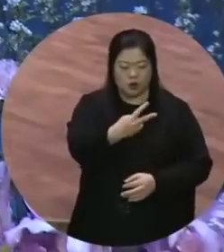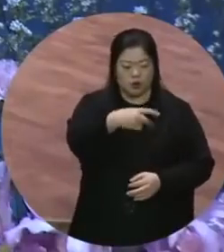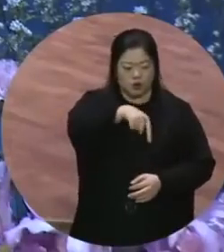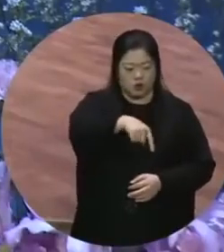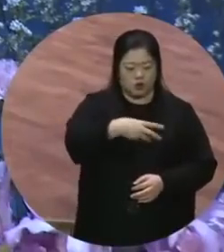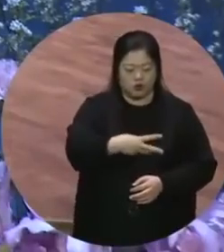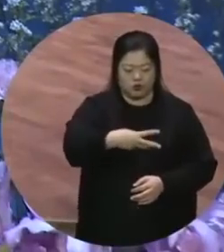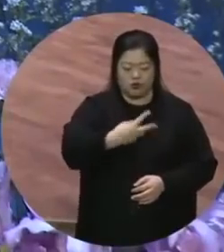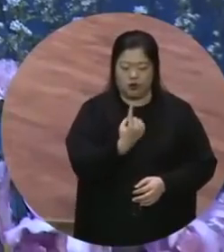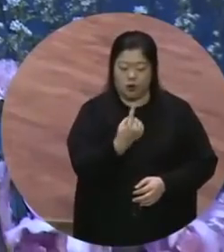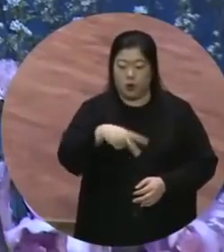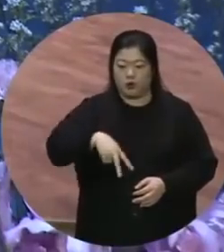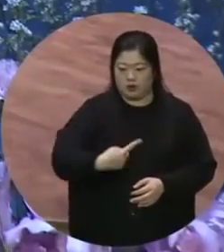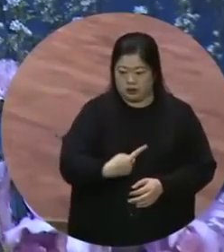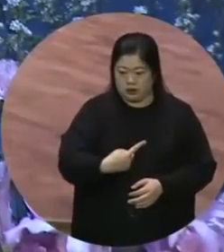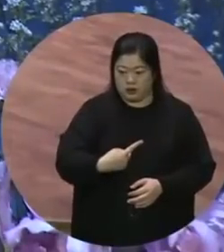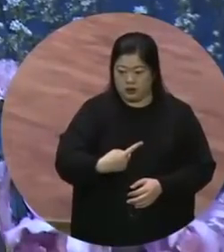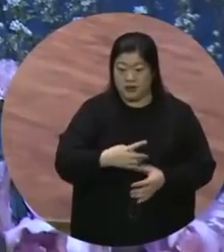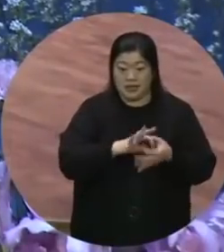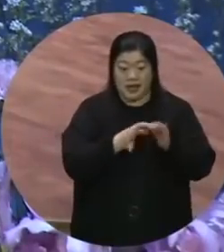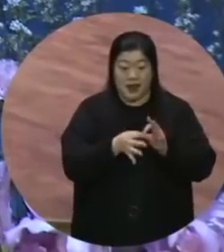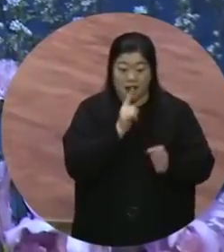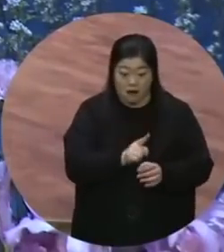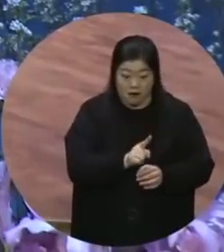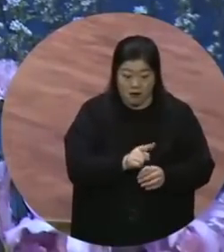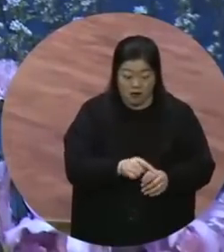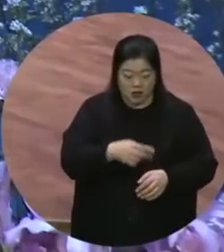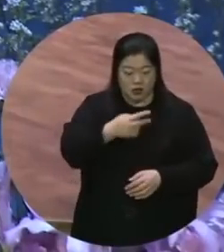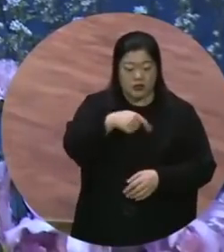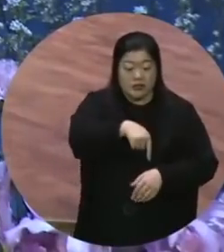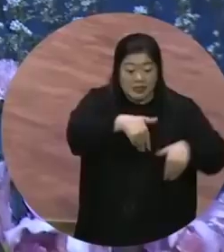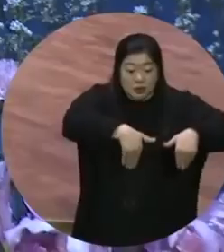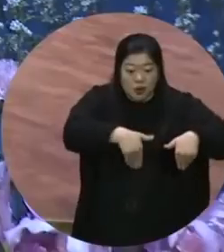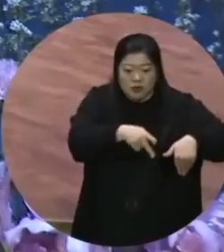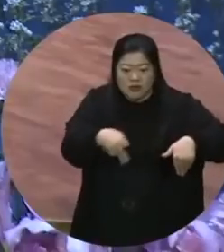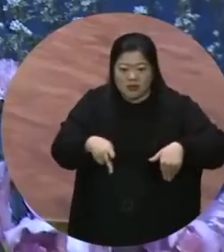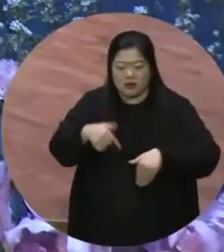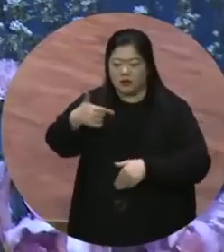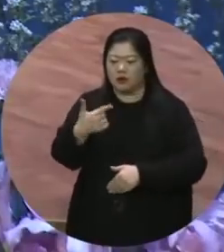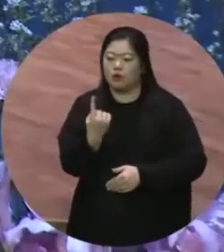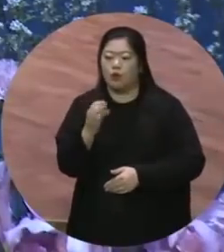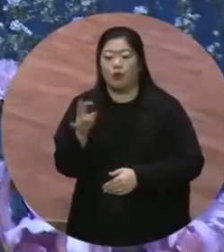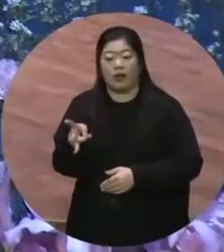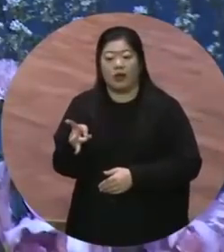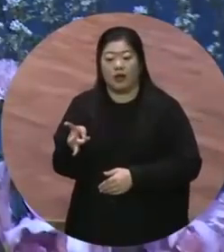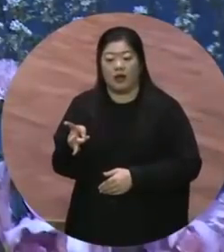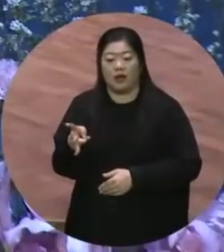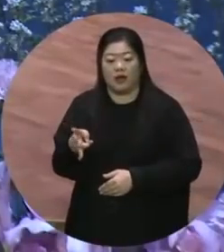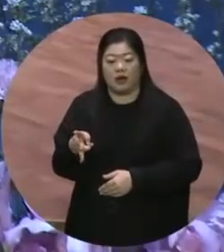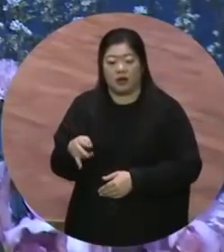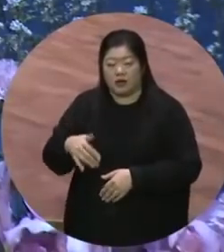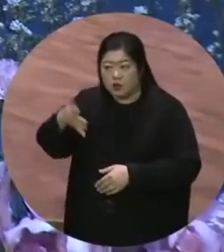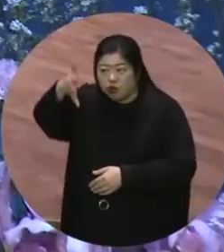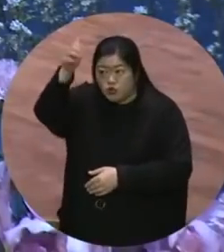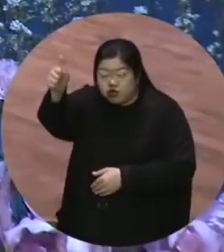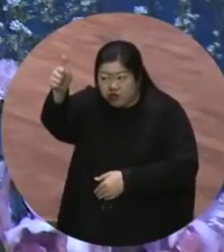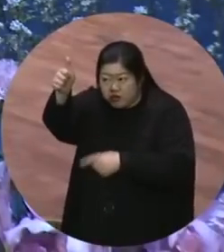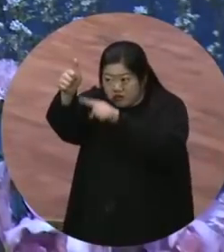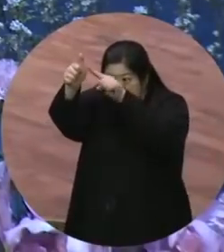말이에요. 이 둘로스라는, 하는데 이 말은 노예를 가리킵니다. 노예. 종이라는 말은 노예를